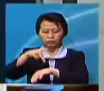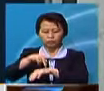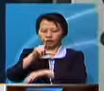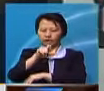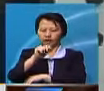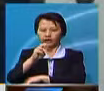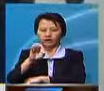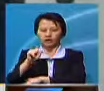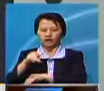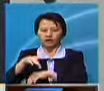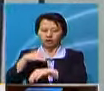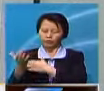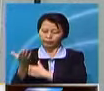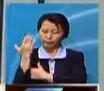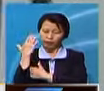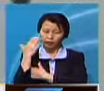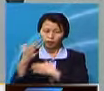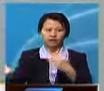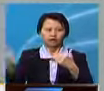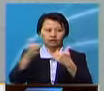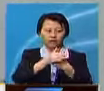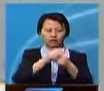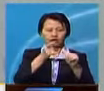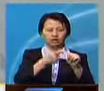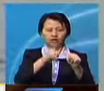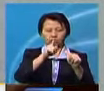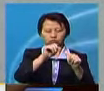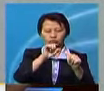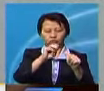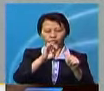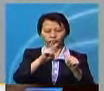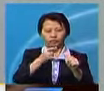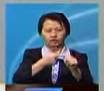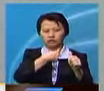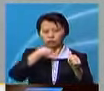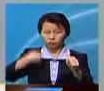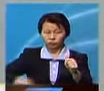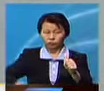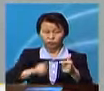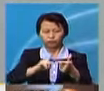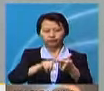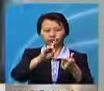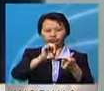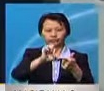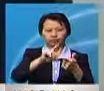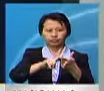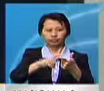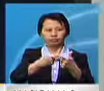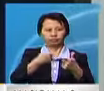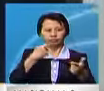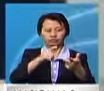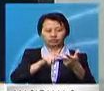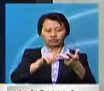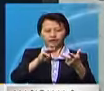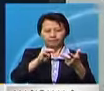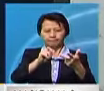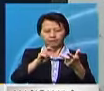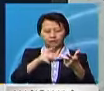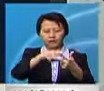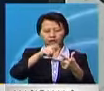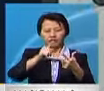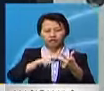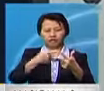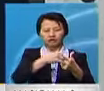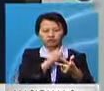awal pagi tadi. Ketibaan Tommy Lam Wai Yin, warga China, David Hernandez Gasula dan Marta Miguel,